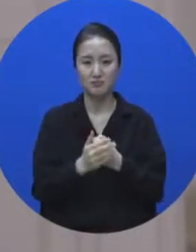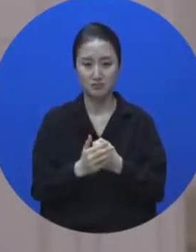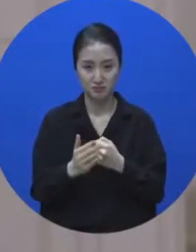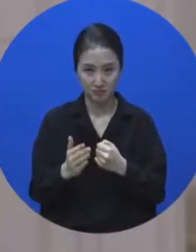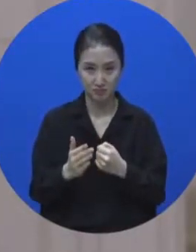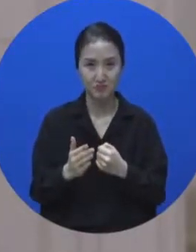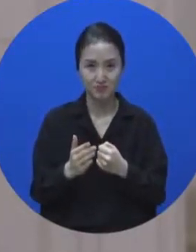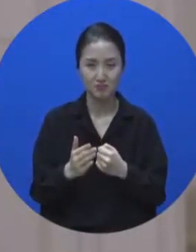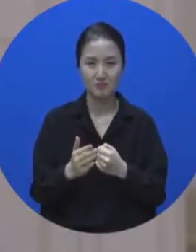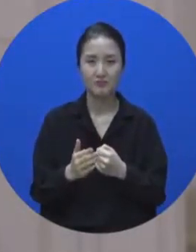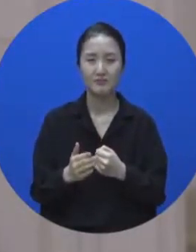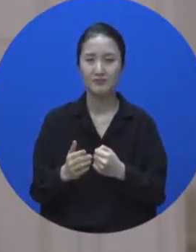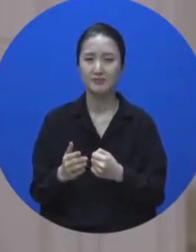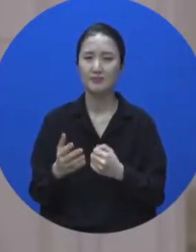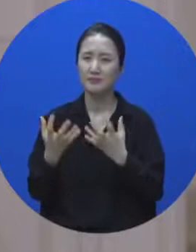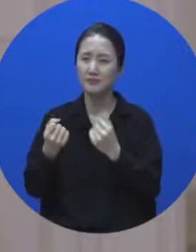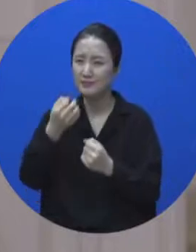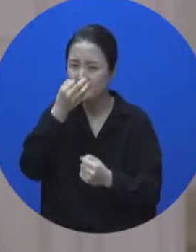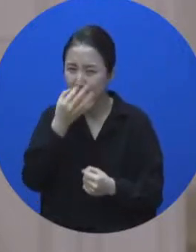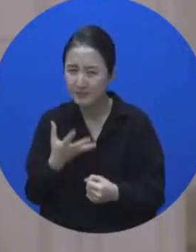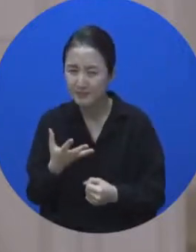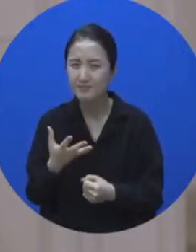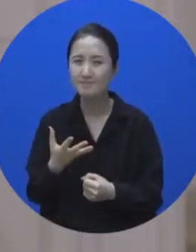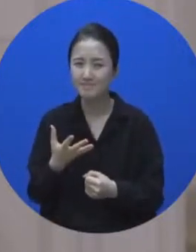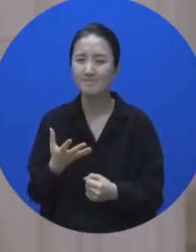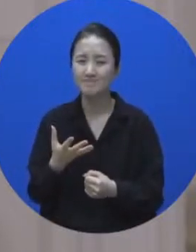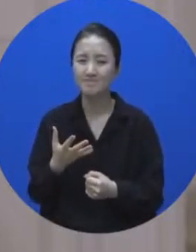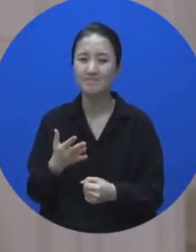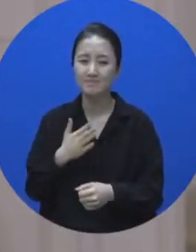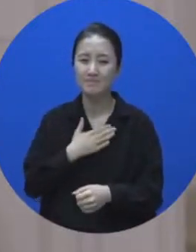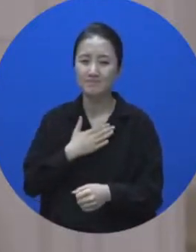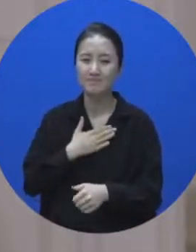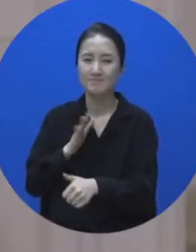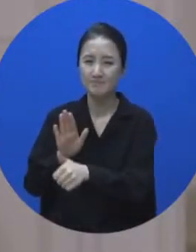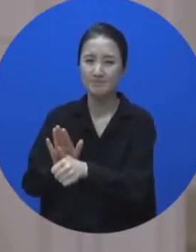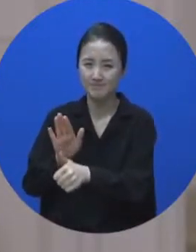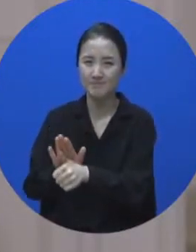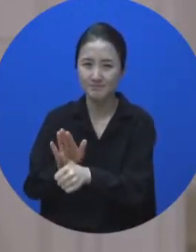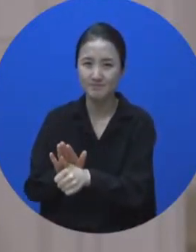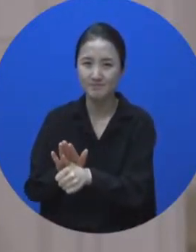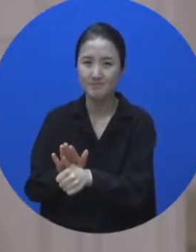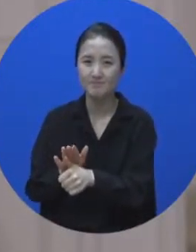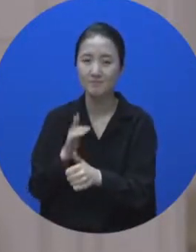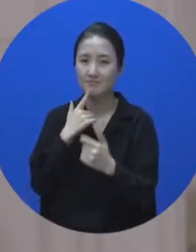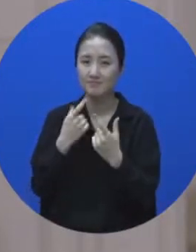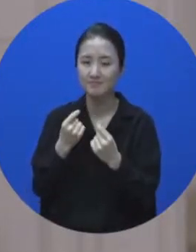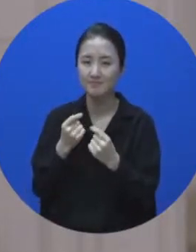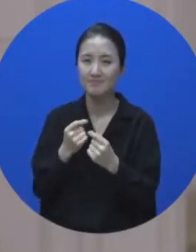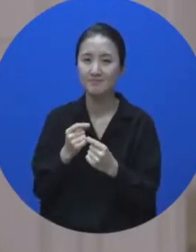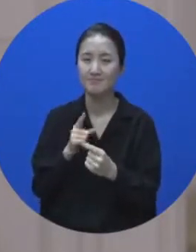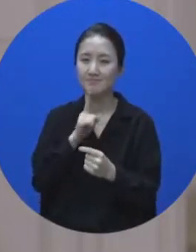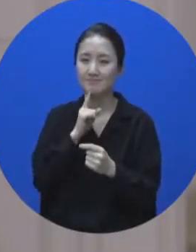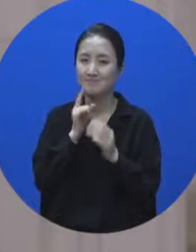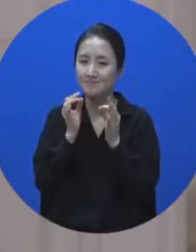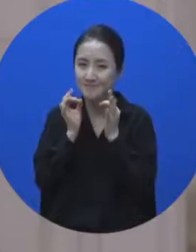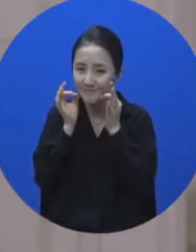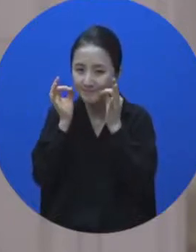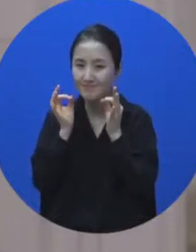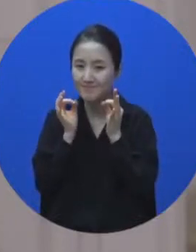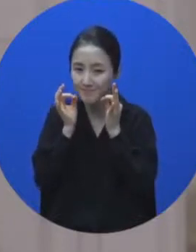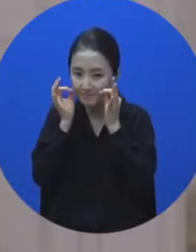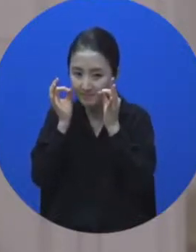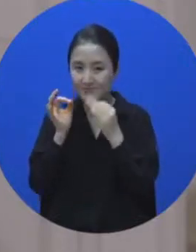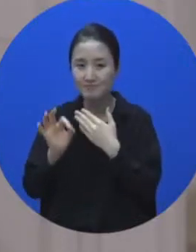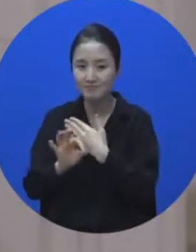제가 도와드리겠습니다. 이렇게 다가가면 그분들이 정말로 도움을 요청하고 저는 도움을 주게 되는